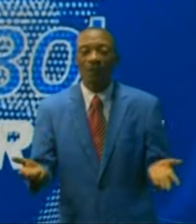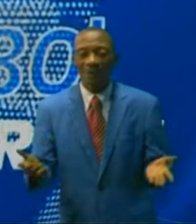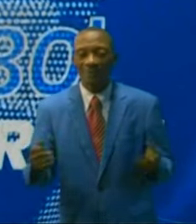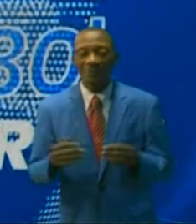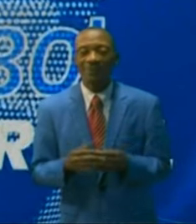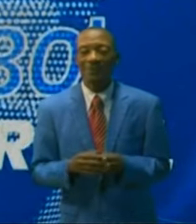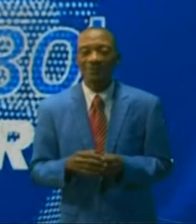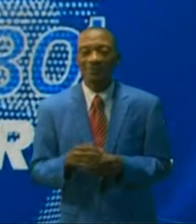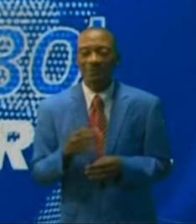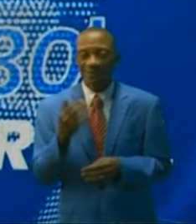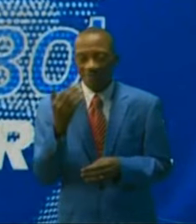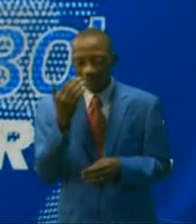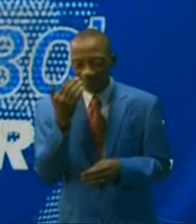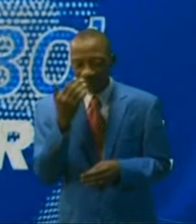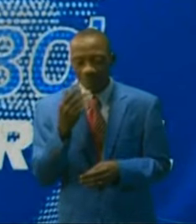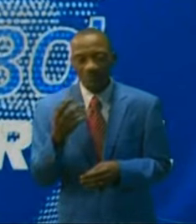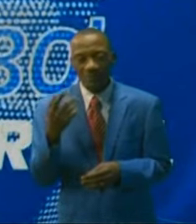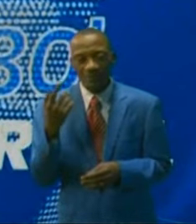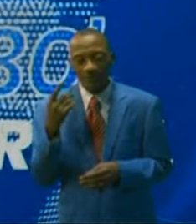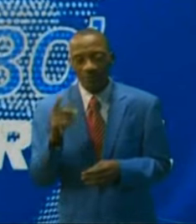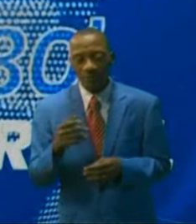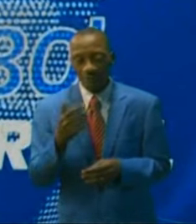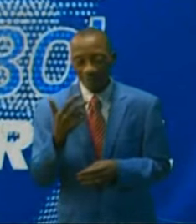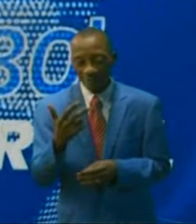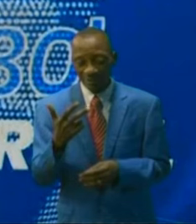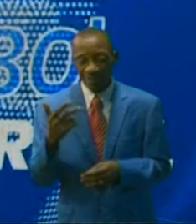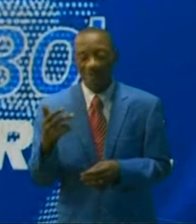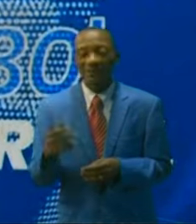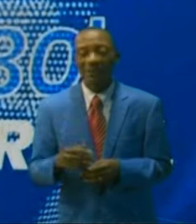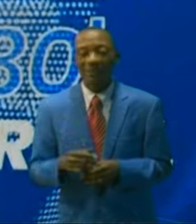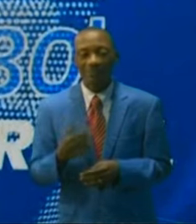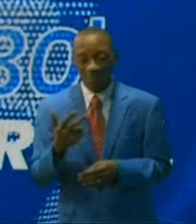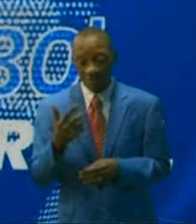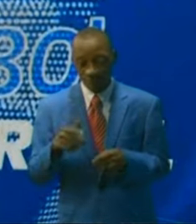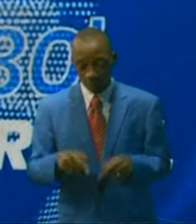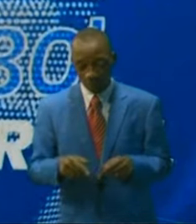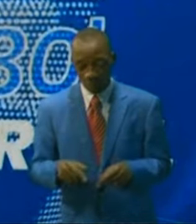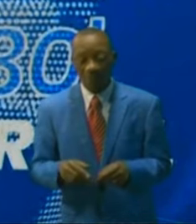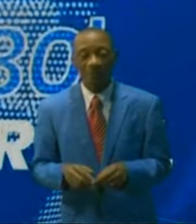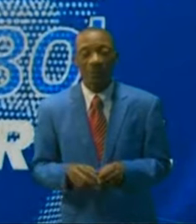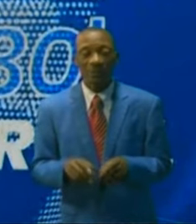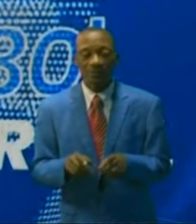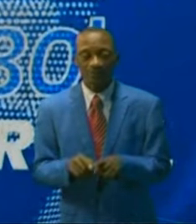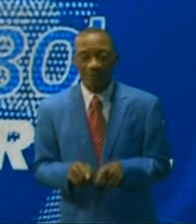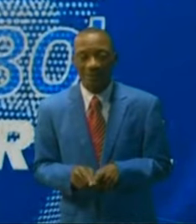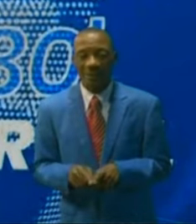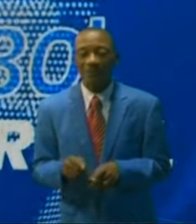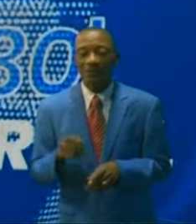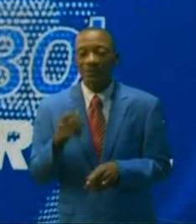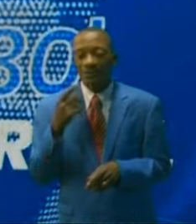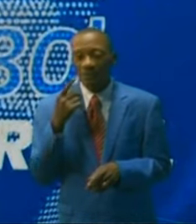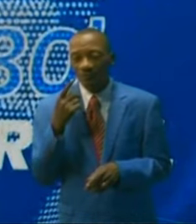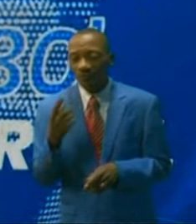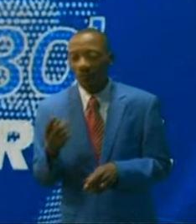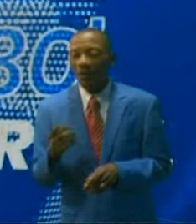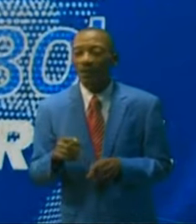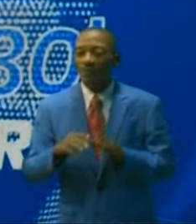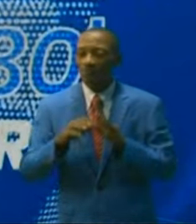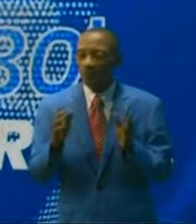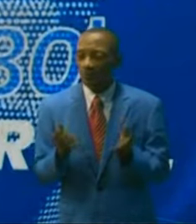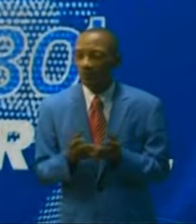La soirée de ce mercredi 21 août devant la même équipe. Retour sur la rencontre de ce mardi dans ce